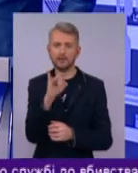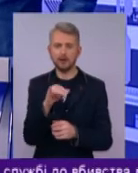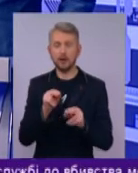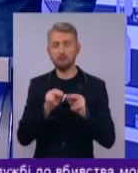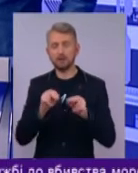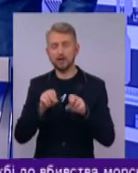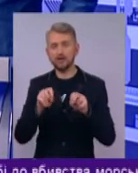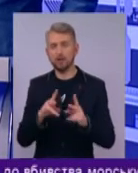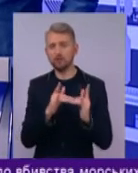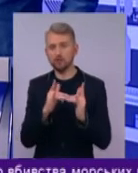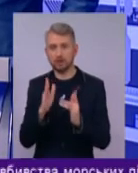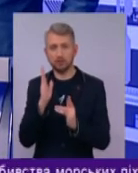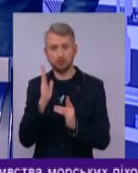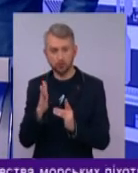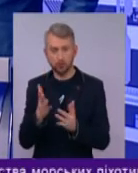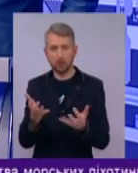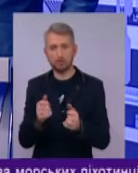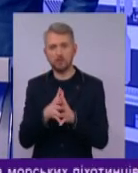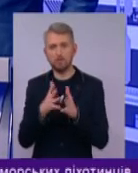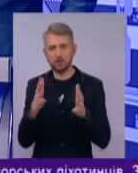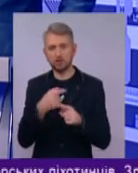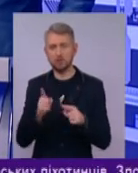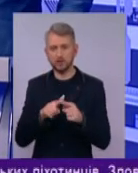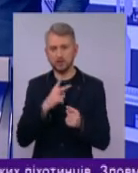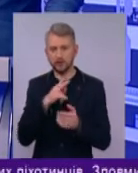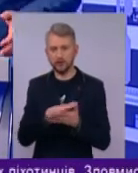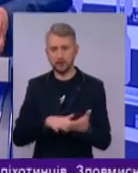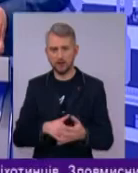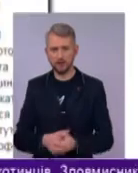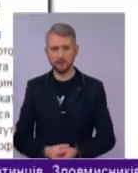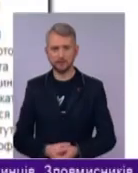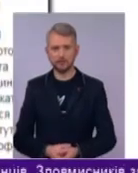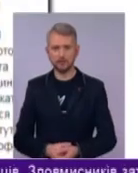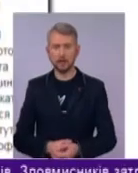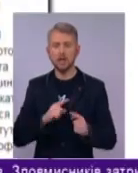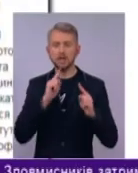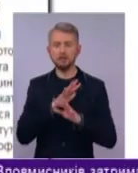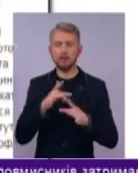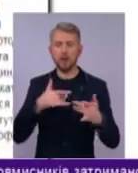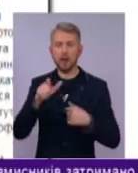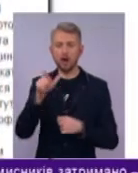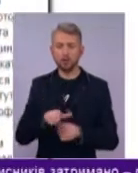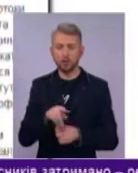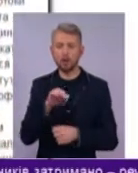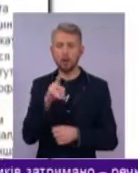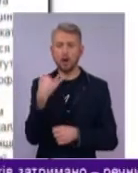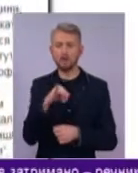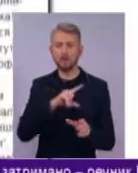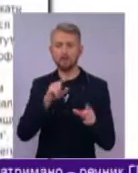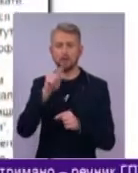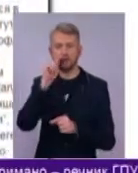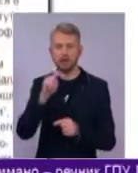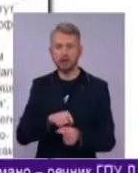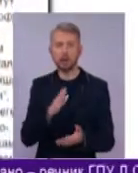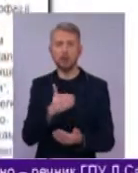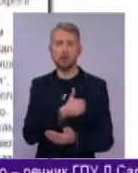спецшкіл отримуватимуть більше. Про це не тільки в нашому огляді. Співак та актор Антін Мухарський виїхав з України і має